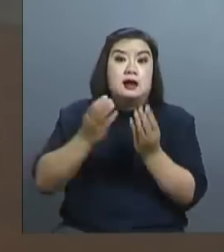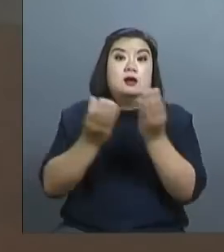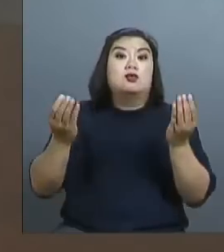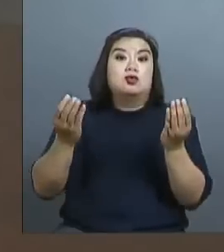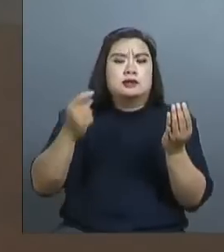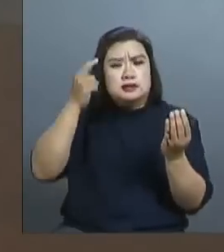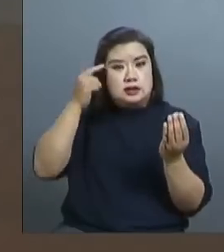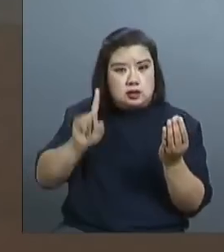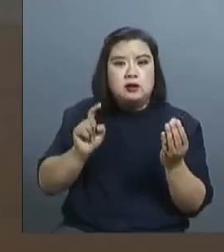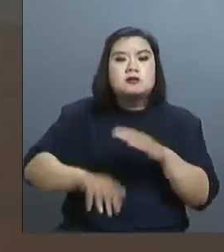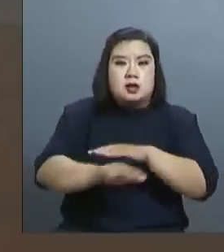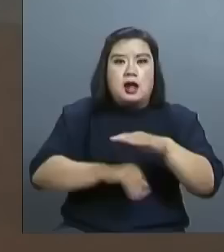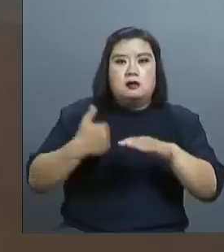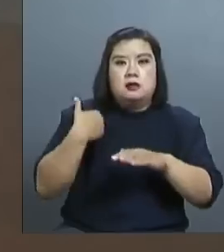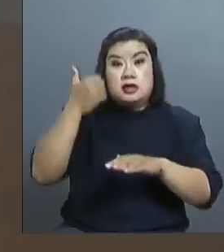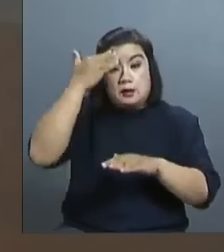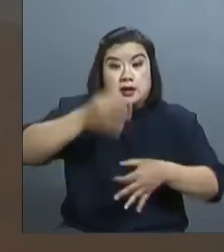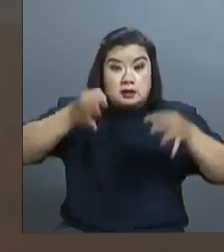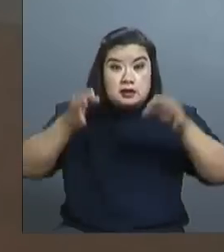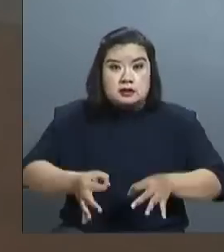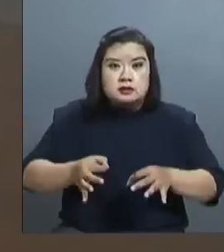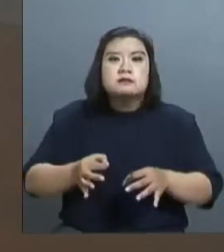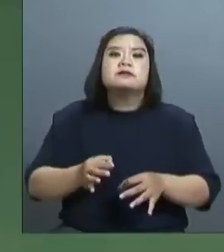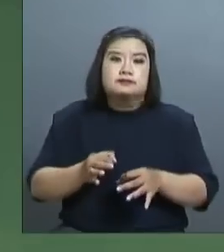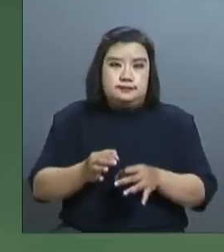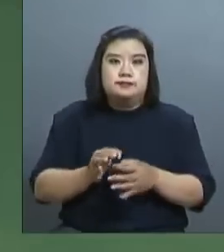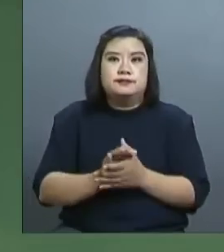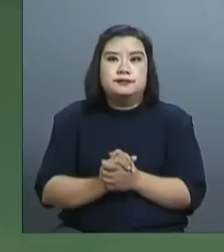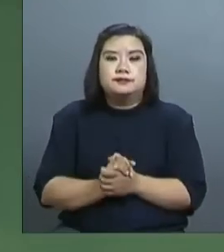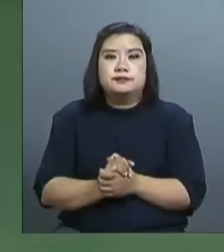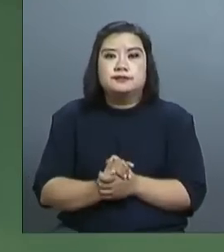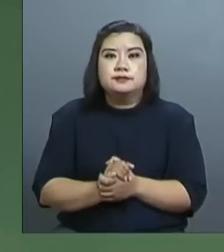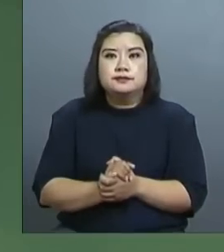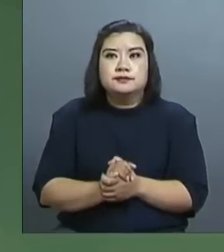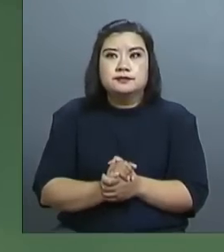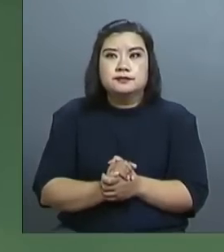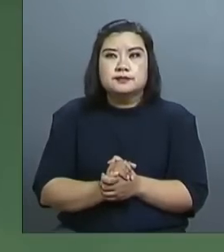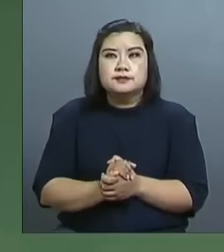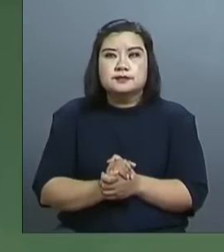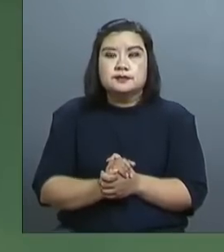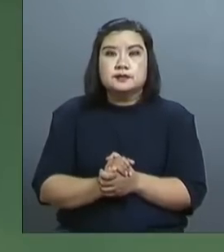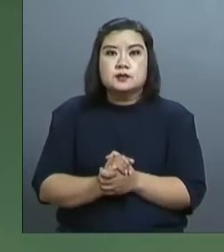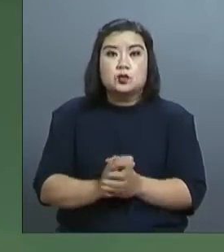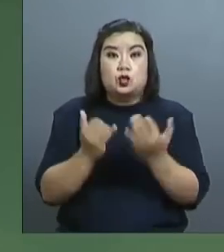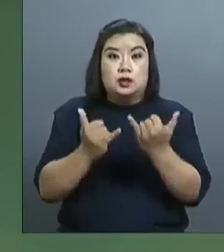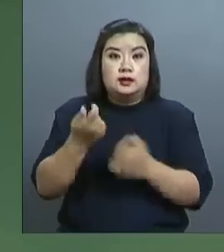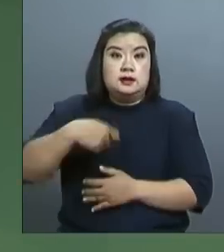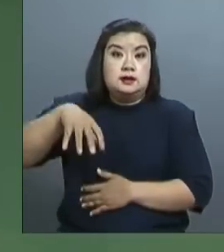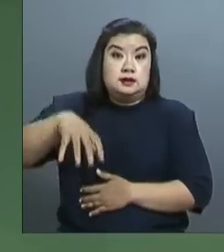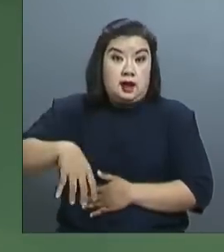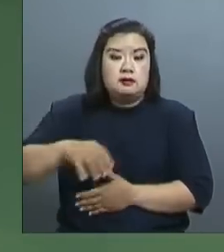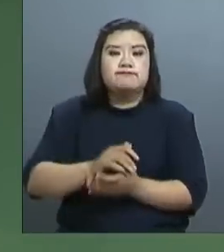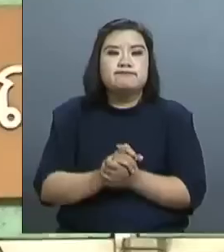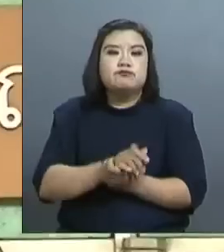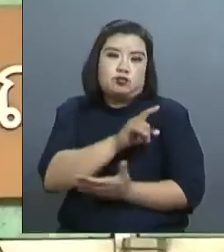ว่ามีหลักฐานเพียงพอที่จะพิจารณาวินิจฉัยได้ค่ะศาลรัฐธรรมนูญได้เผยแพร่เอกสารข่าวชี้